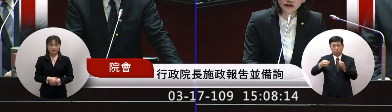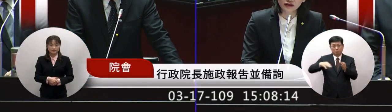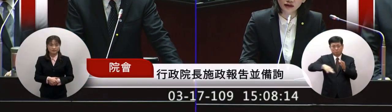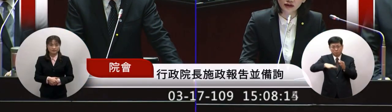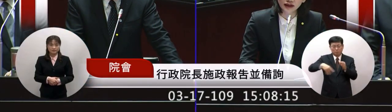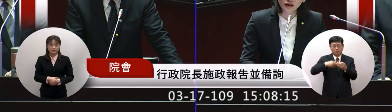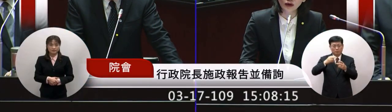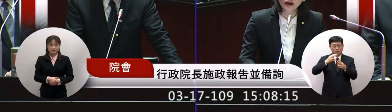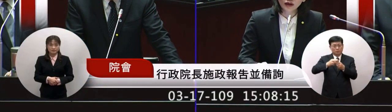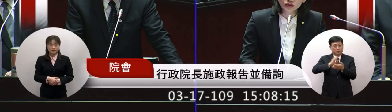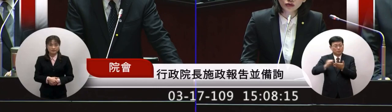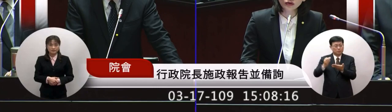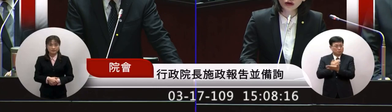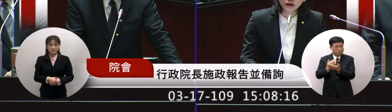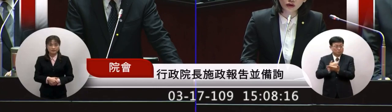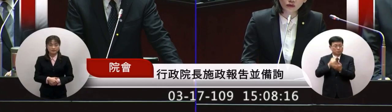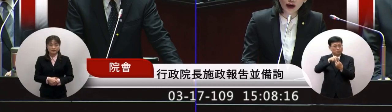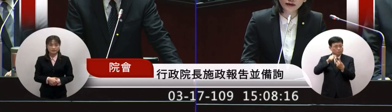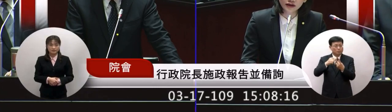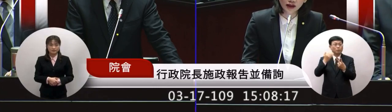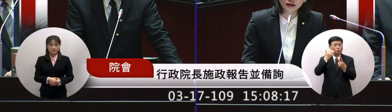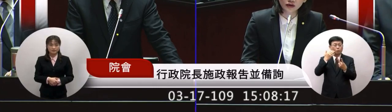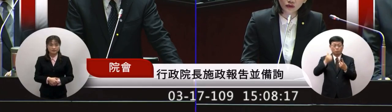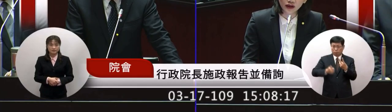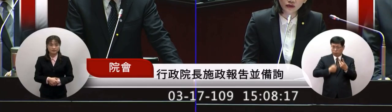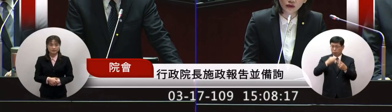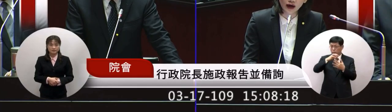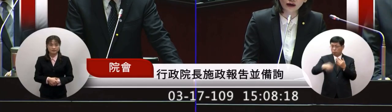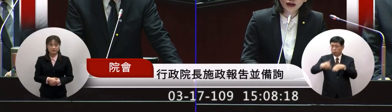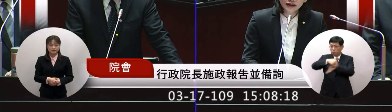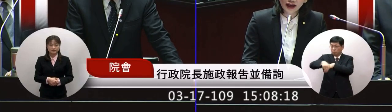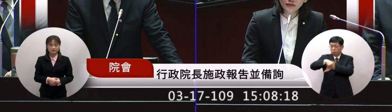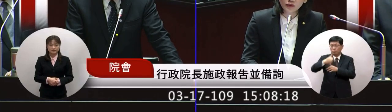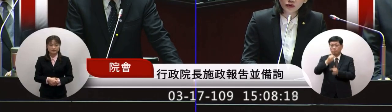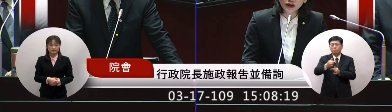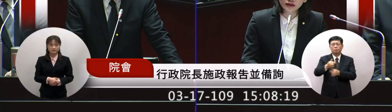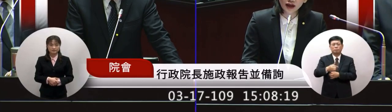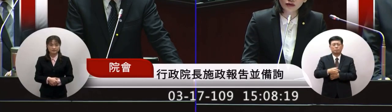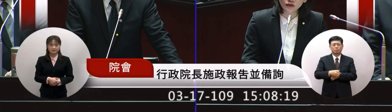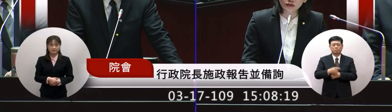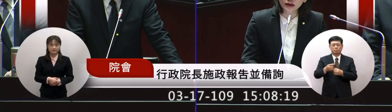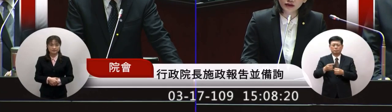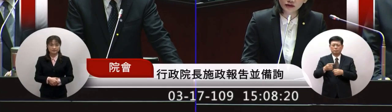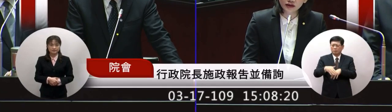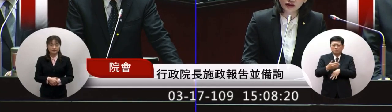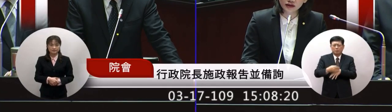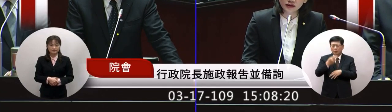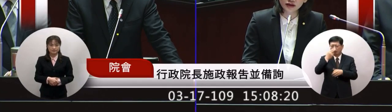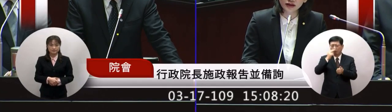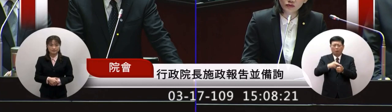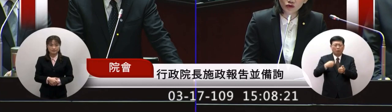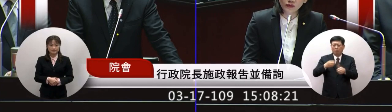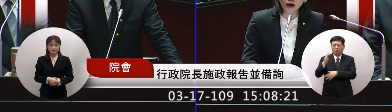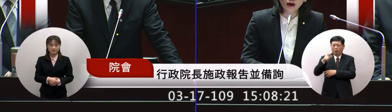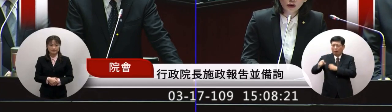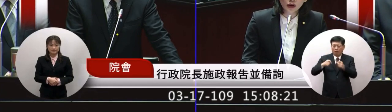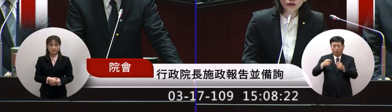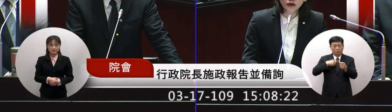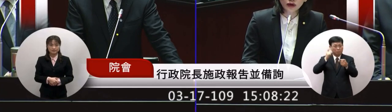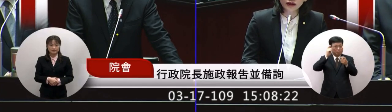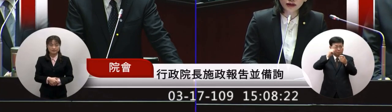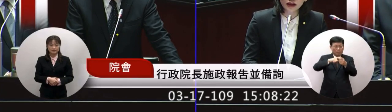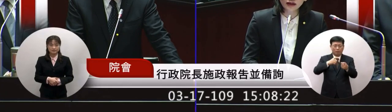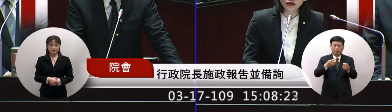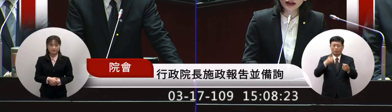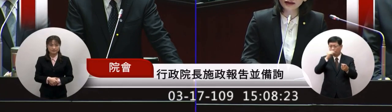比等等的相关，如果有完善的规划，才不会让我们的政策执行目标